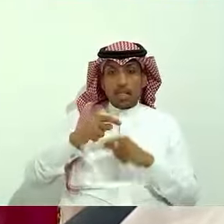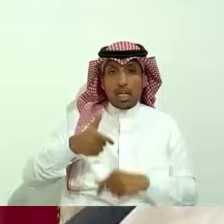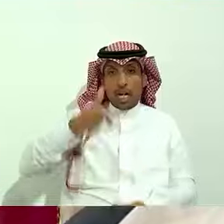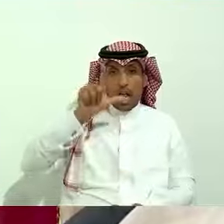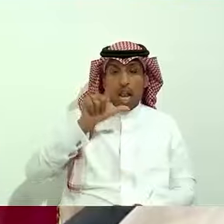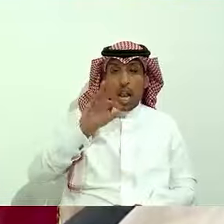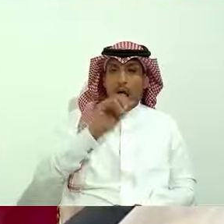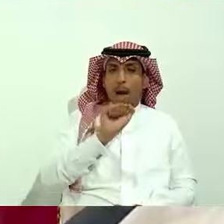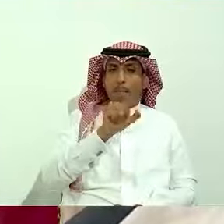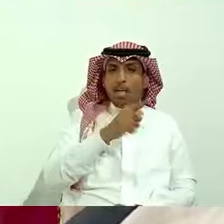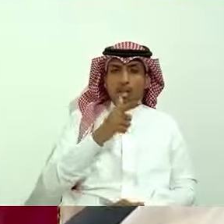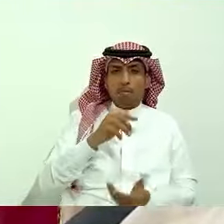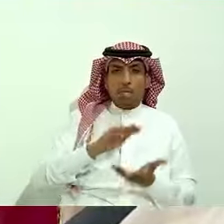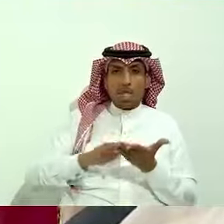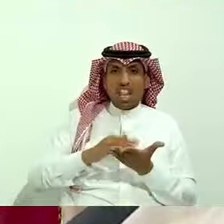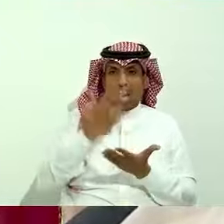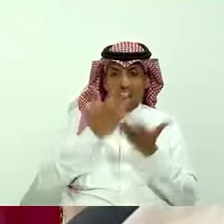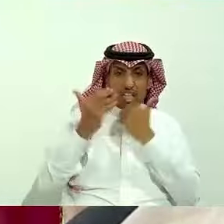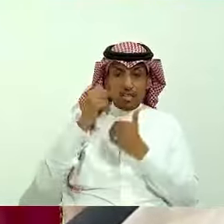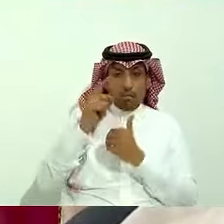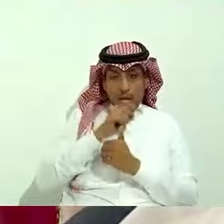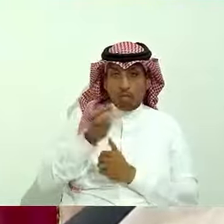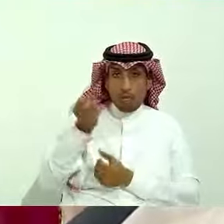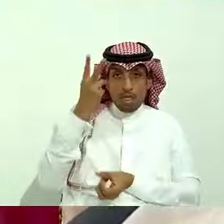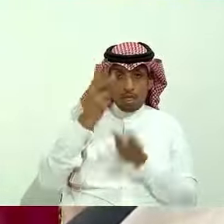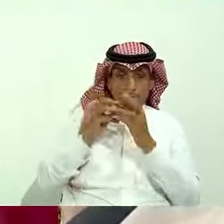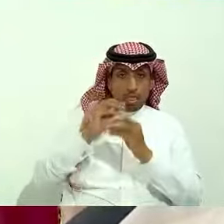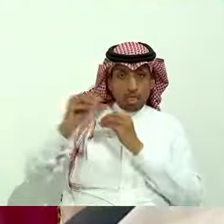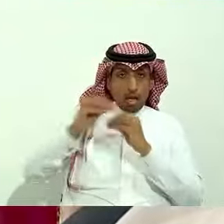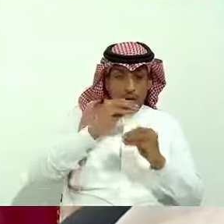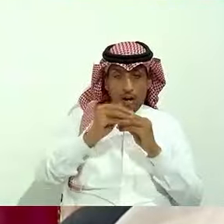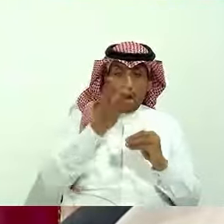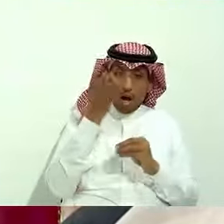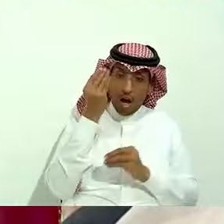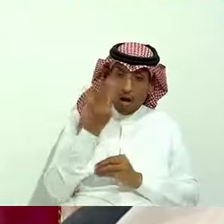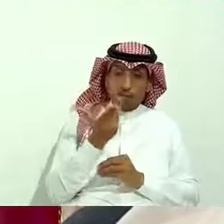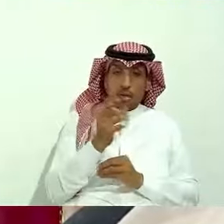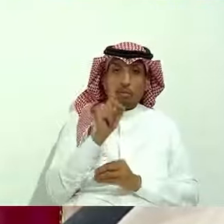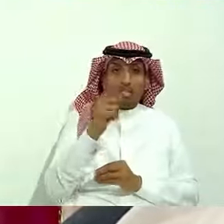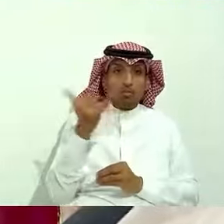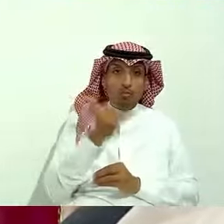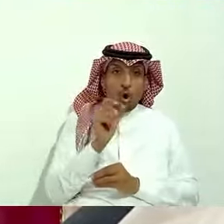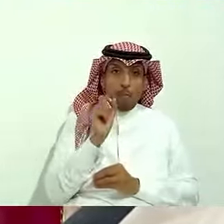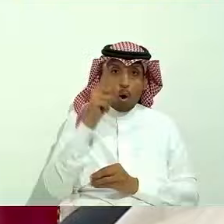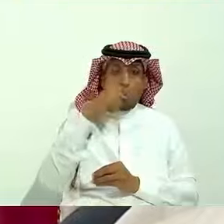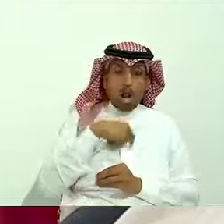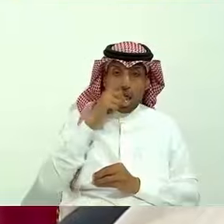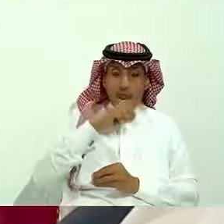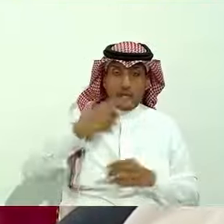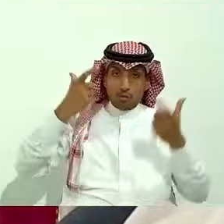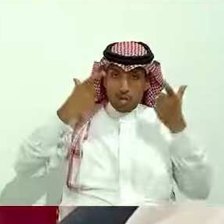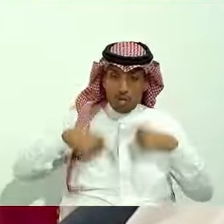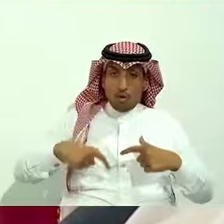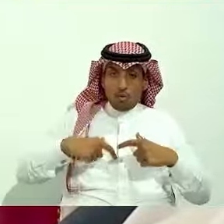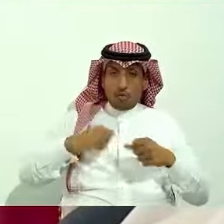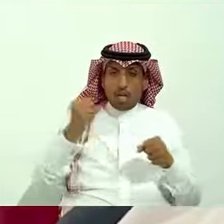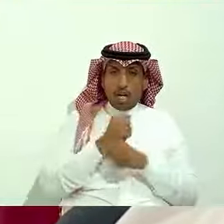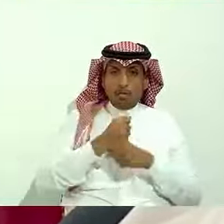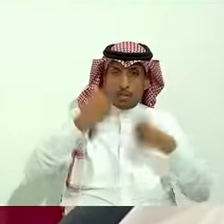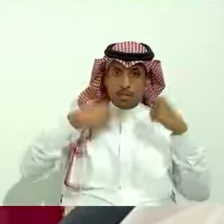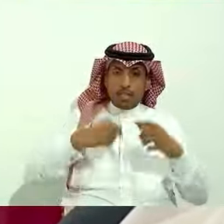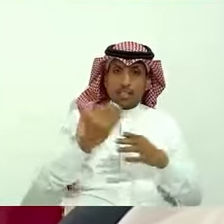نحصرها على الأرث، هي لازم يكون في تبادل ثقافي بين الدول، لكن إحنا من الأولى أن نخلي أزياءنا نمثلها بحيث